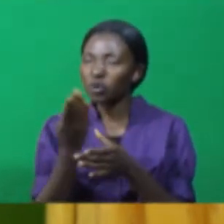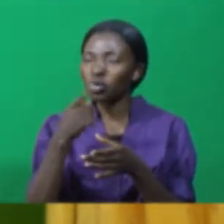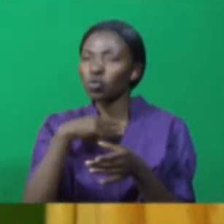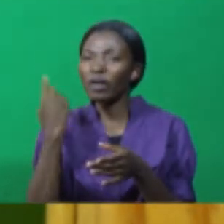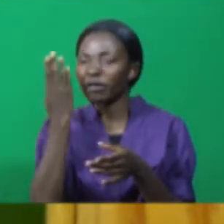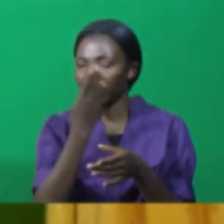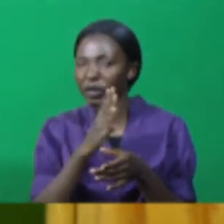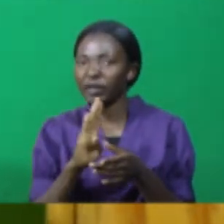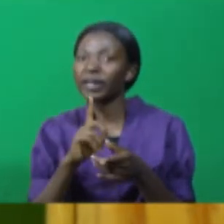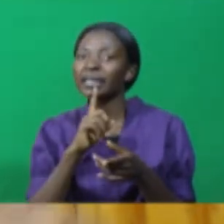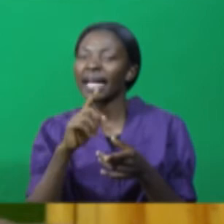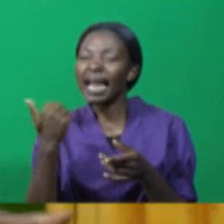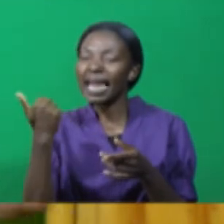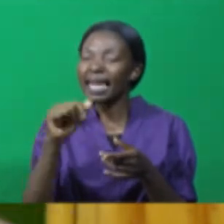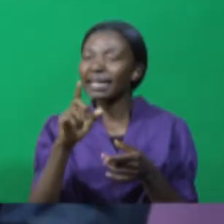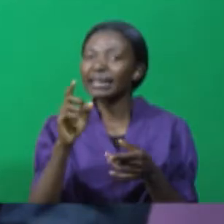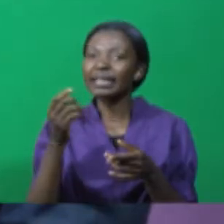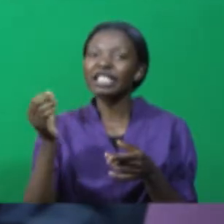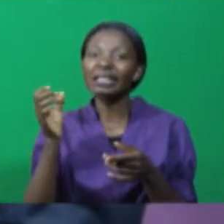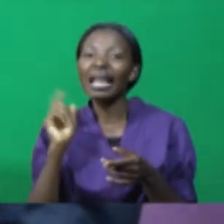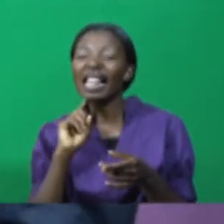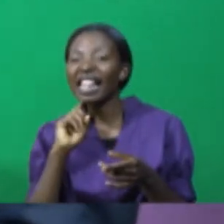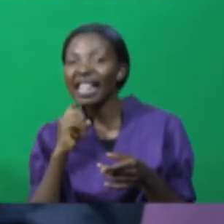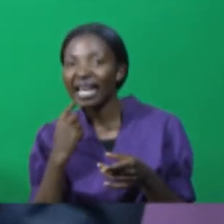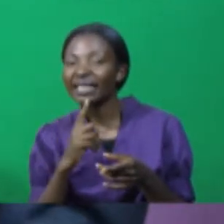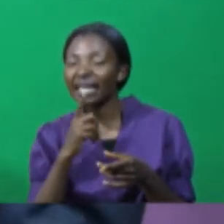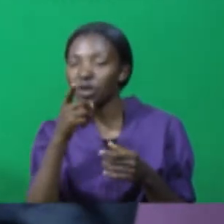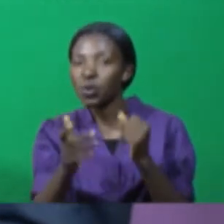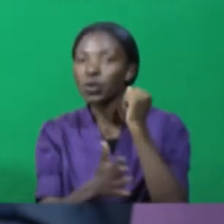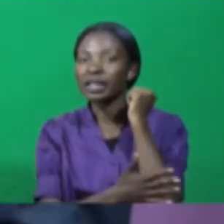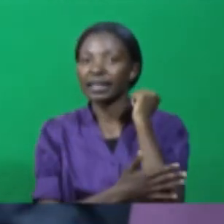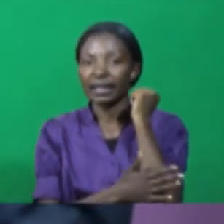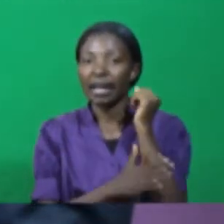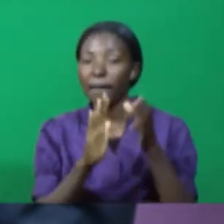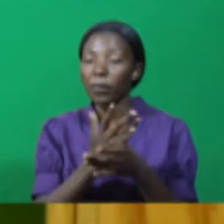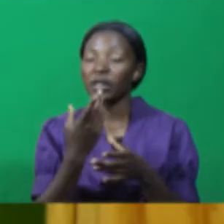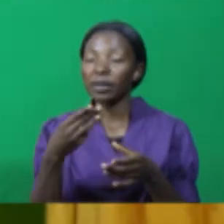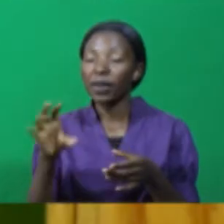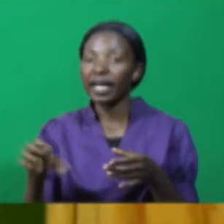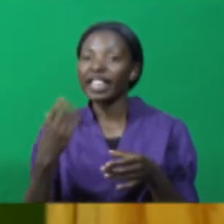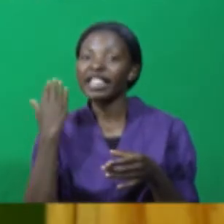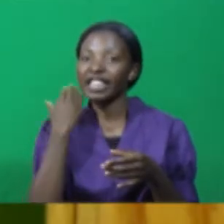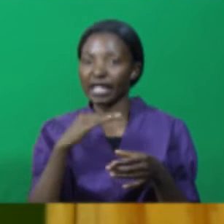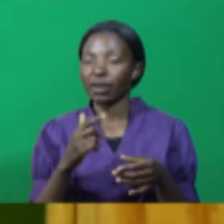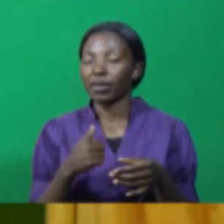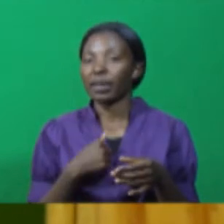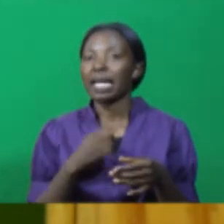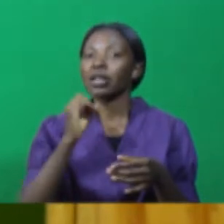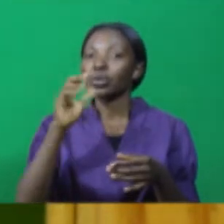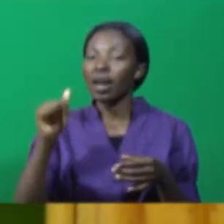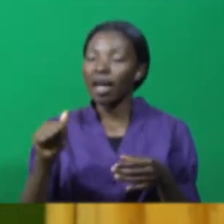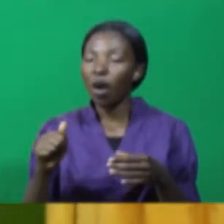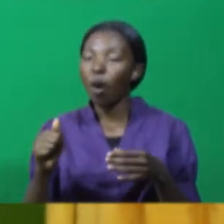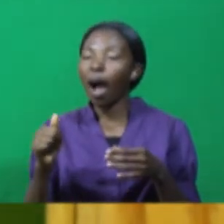ngatinyebei. Akangotyawo ipapo unozi akaita kutenda kushoma Abraham. Ngatinyebei. Vanyeba kudaro uyo